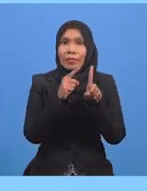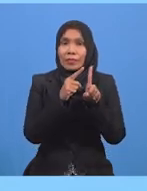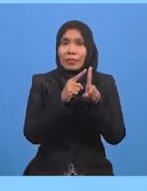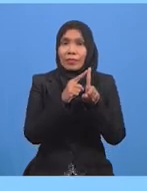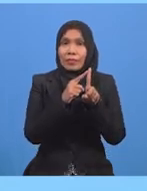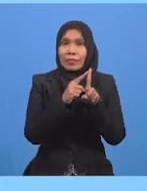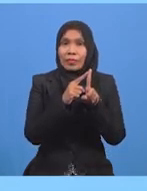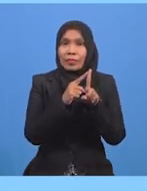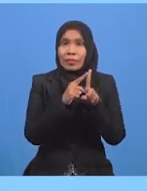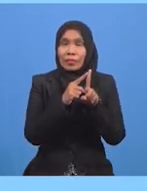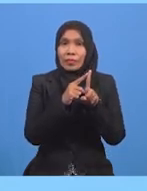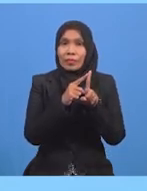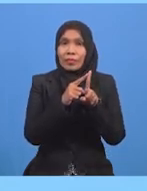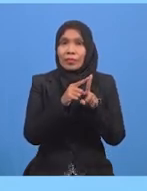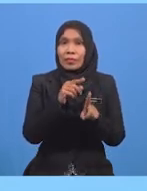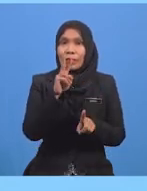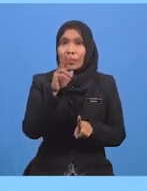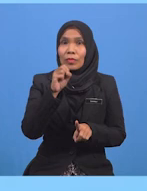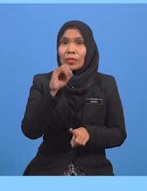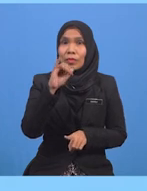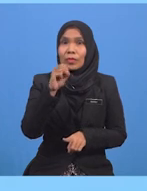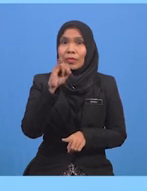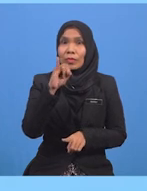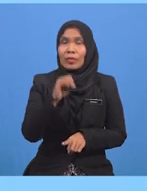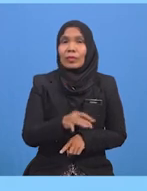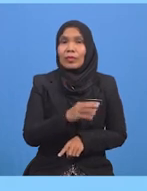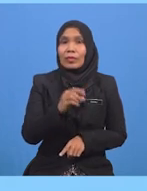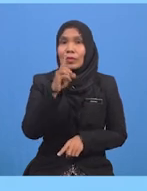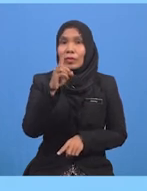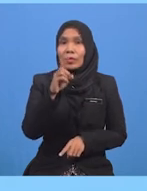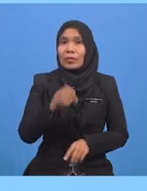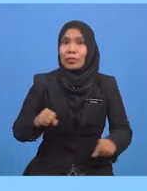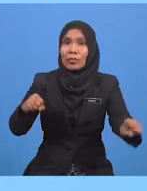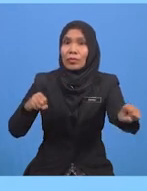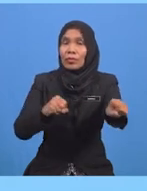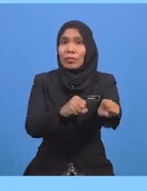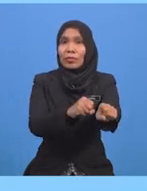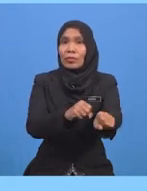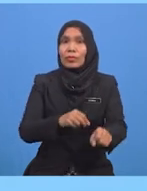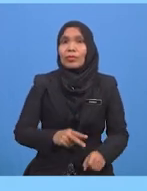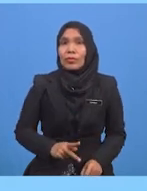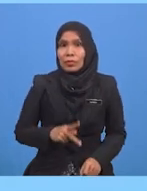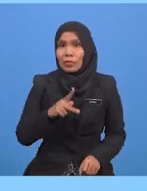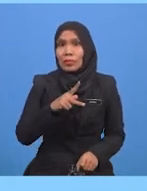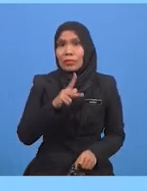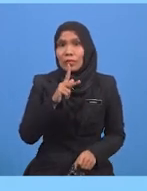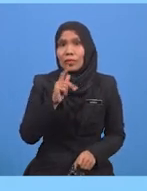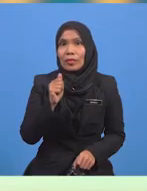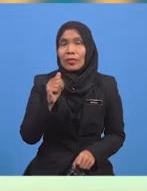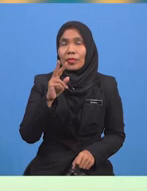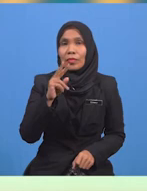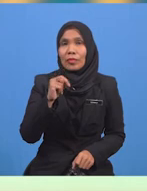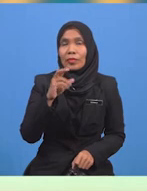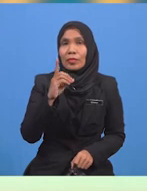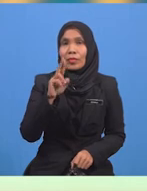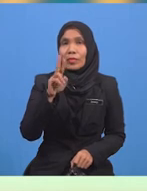dan satu sudut kandung. Kedua, tiga sisi diketahui. Sebelum